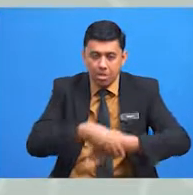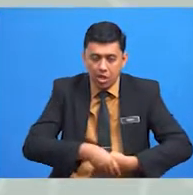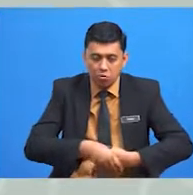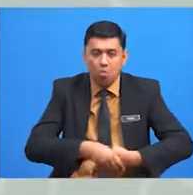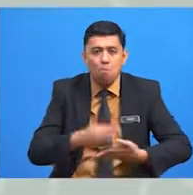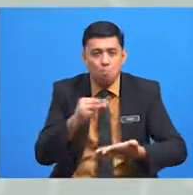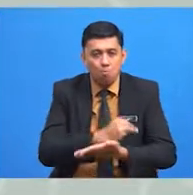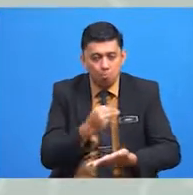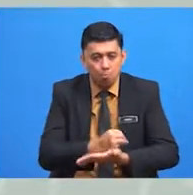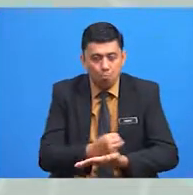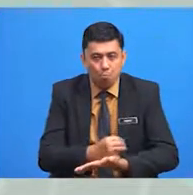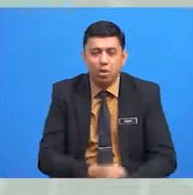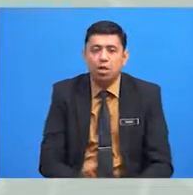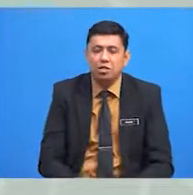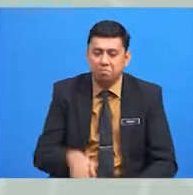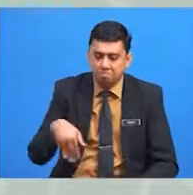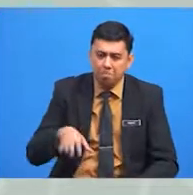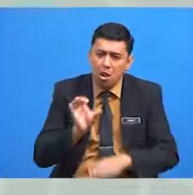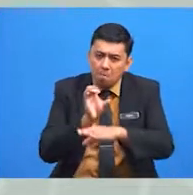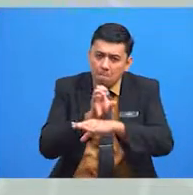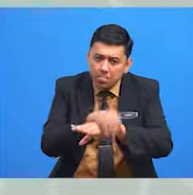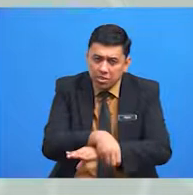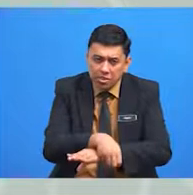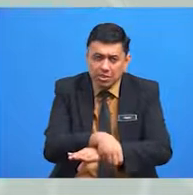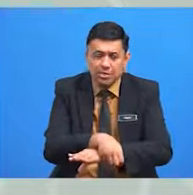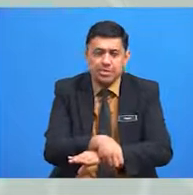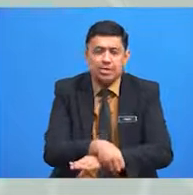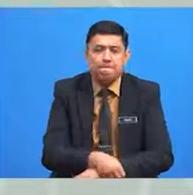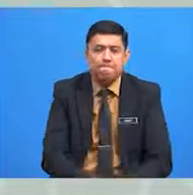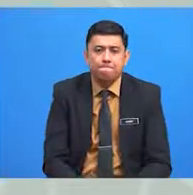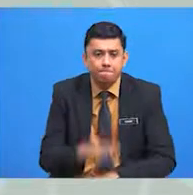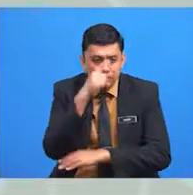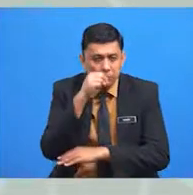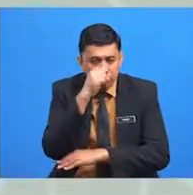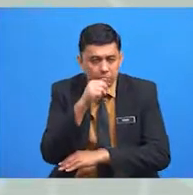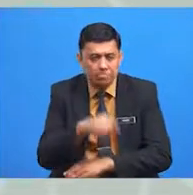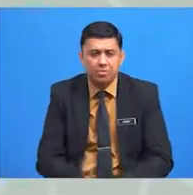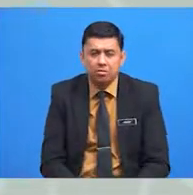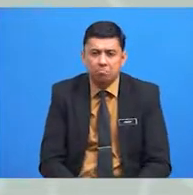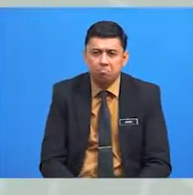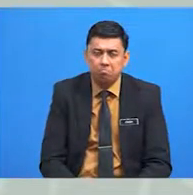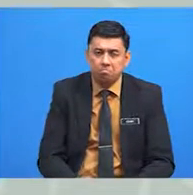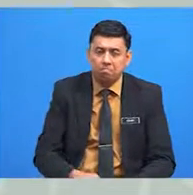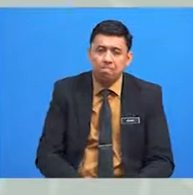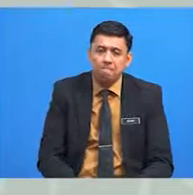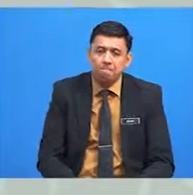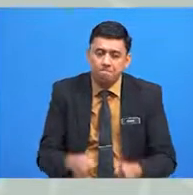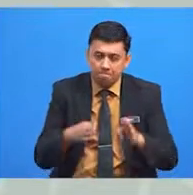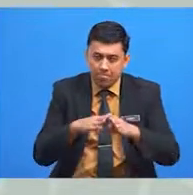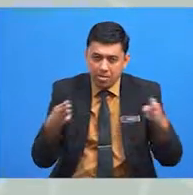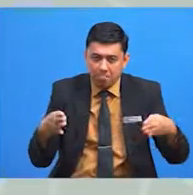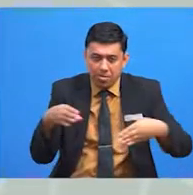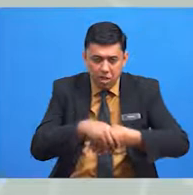Sebelum penjajahan British, bahasa Melayu mencapai kedudukan yang tinggi,